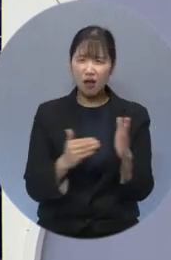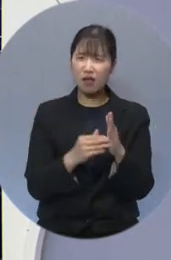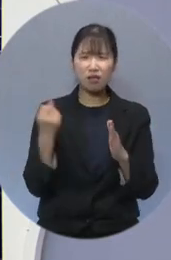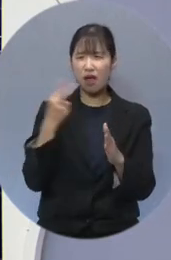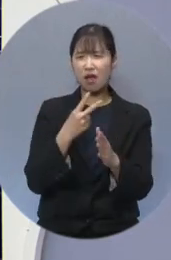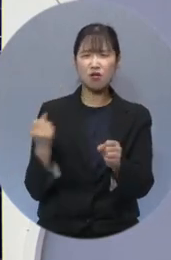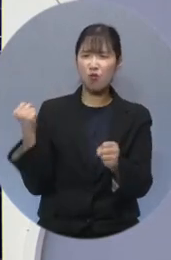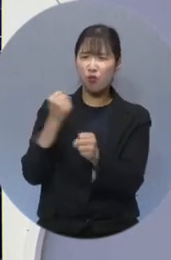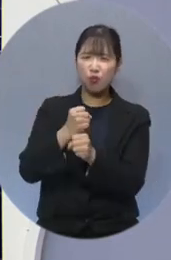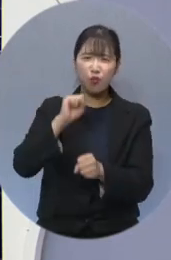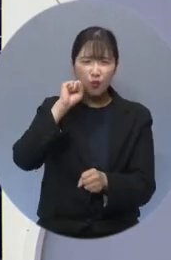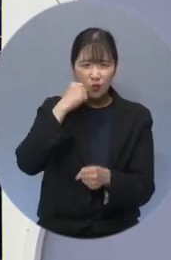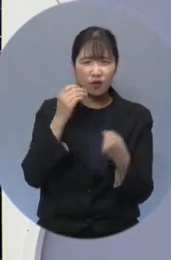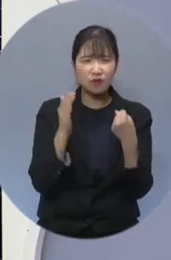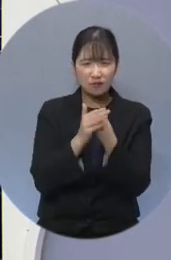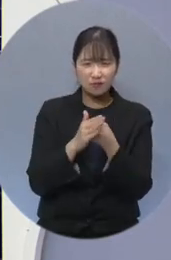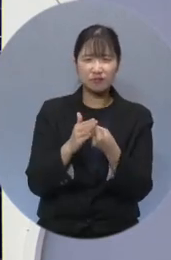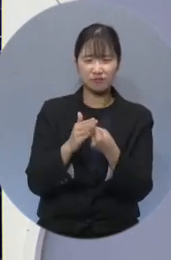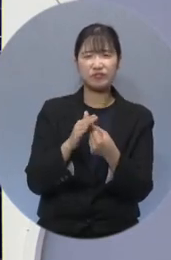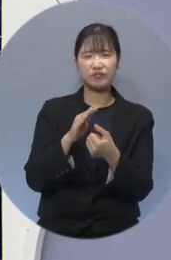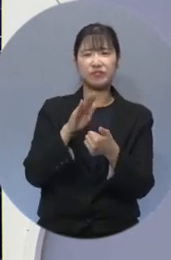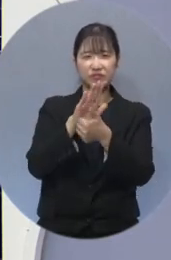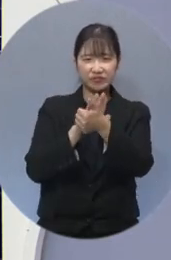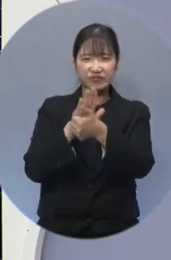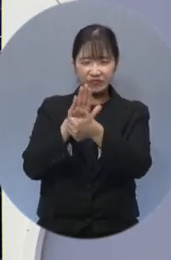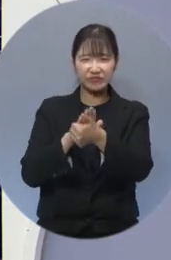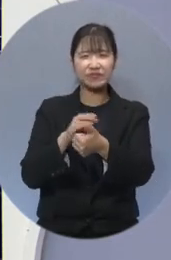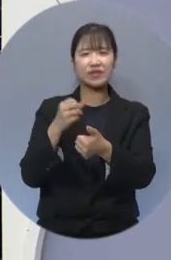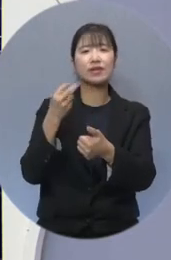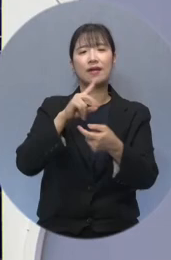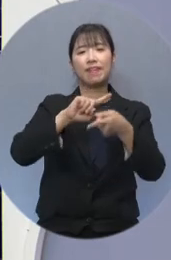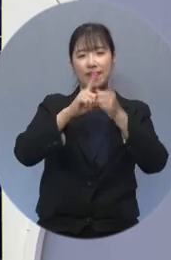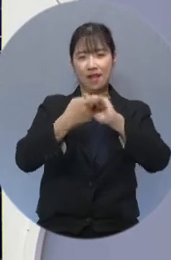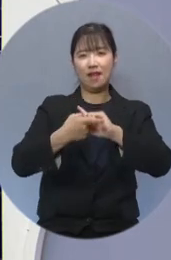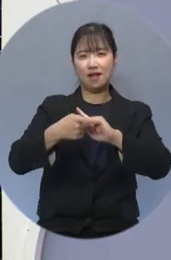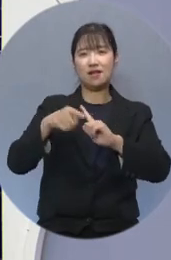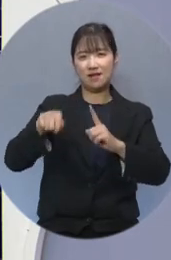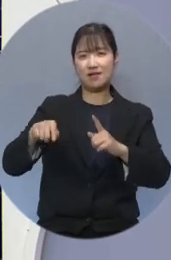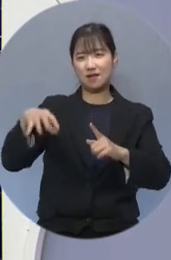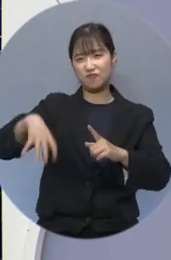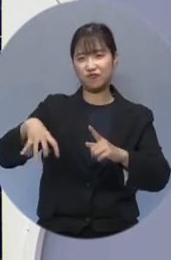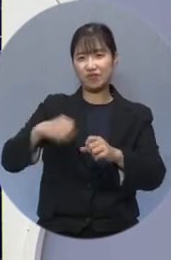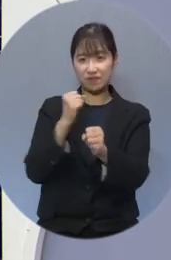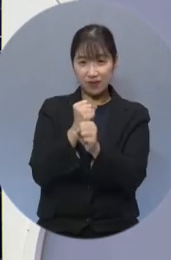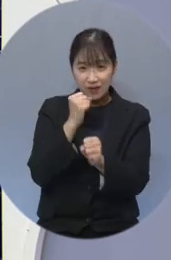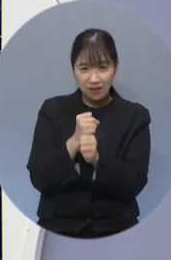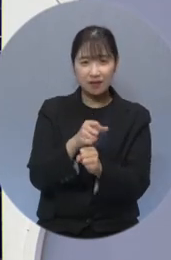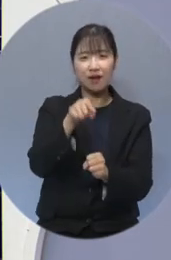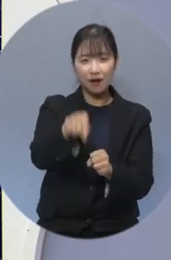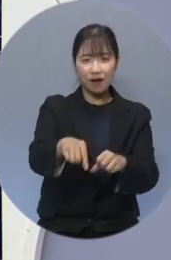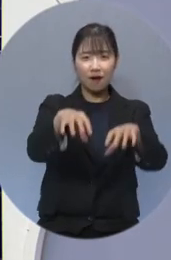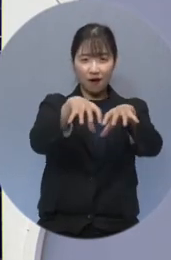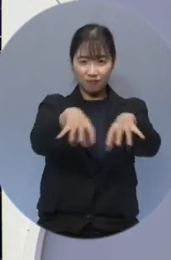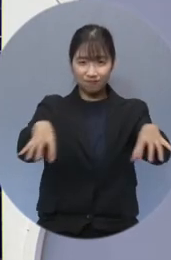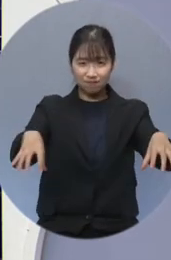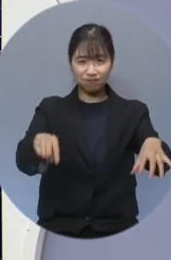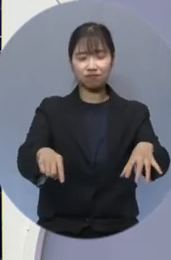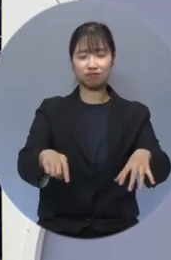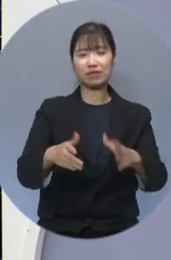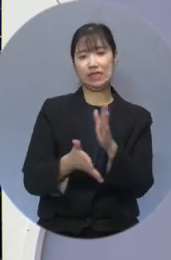싶어서 끊임없이 업체를 설득해서 이제 대체 부지를 만들고 그 부지는 이제